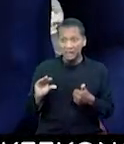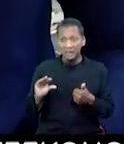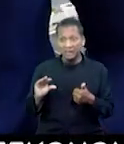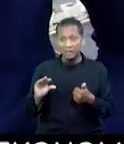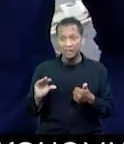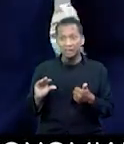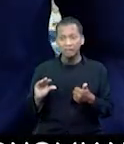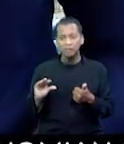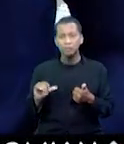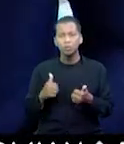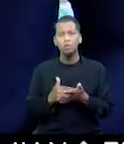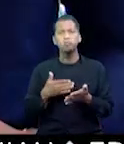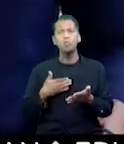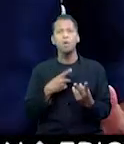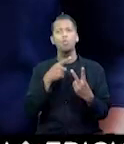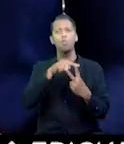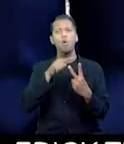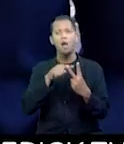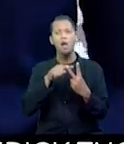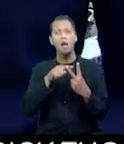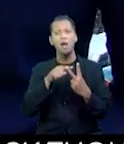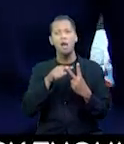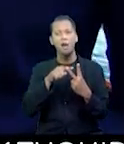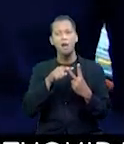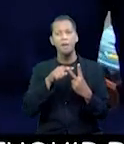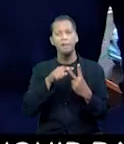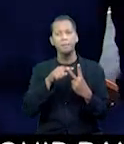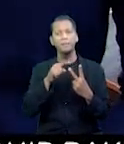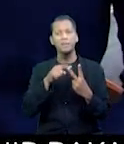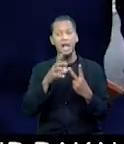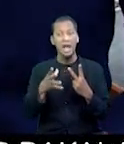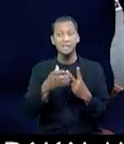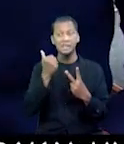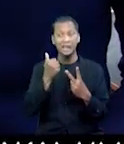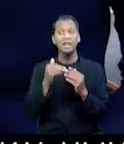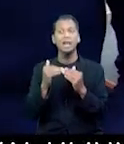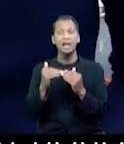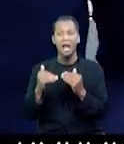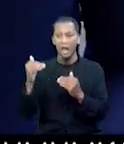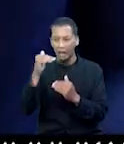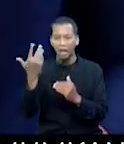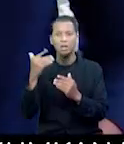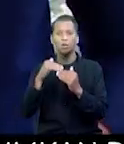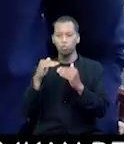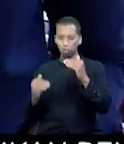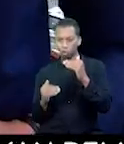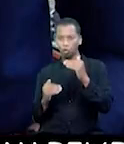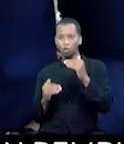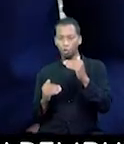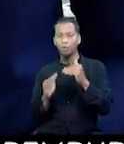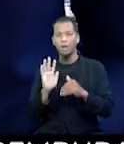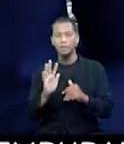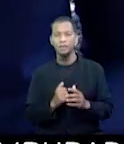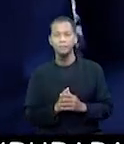pilihan saat sebuah transaksi. Di mana yang pertama adalah pada hasil naik, kemudian pada hasil turun. Kemudian para pengguna